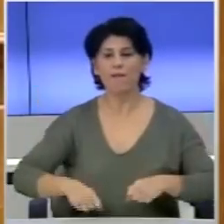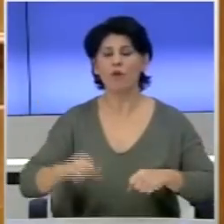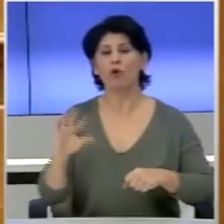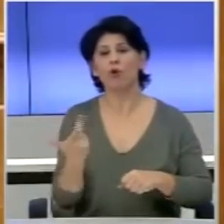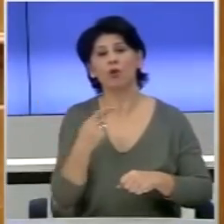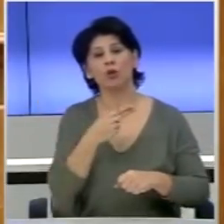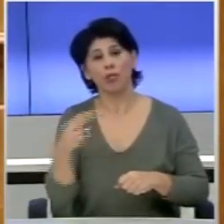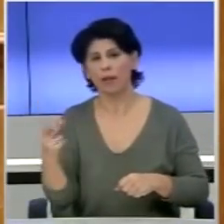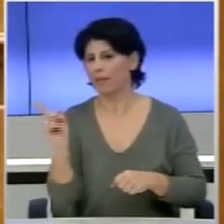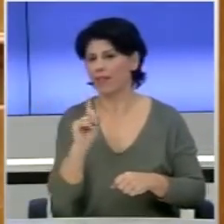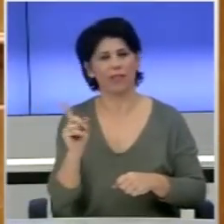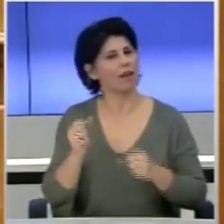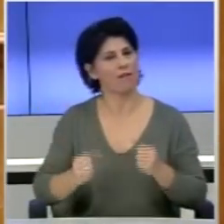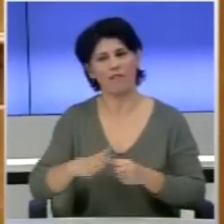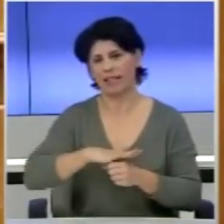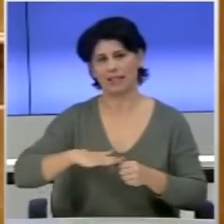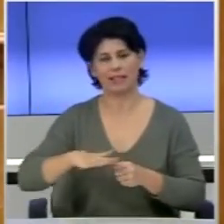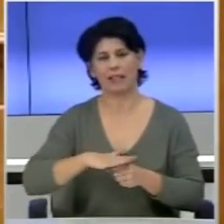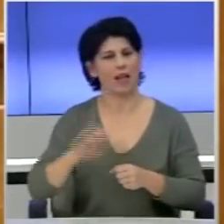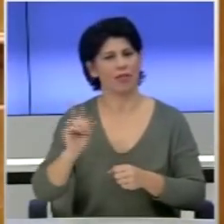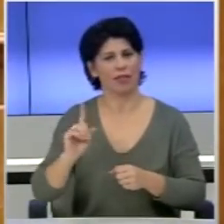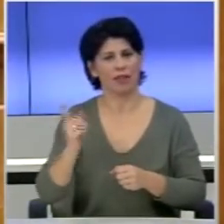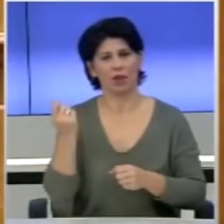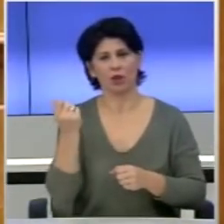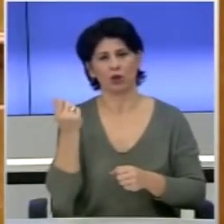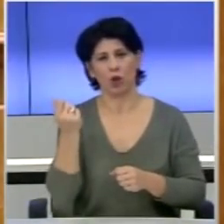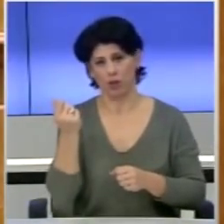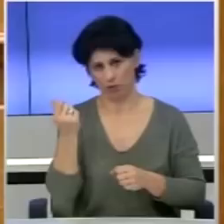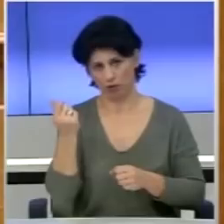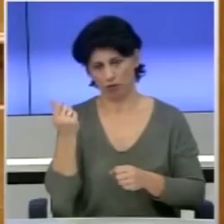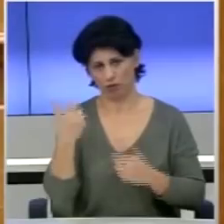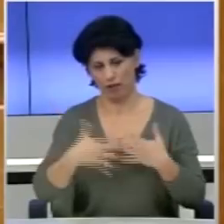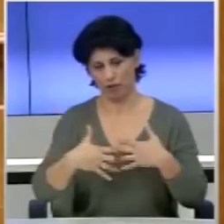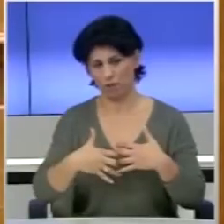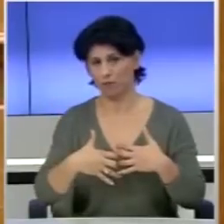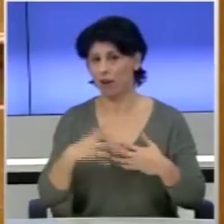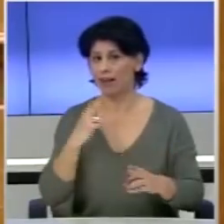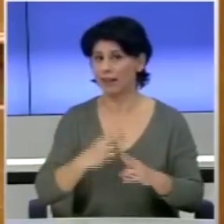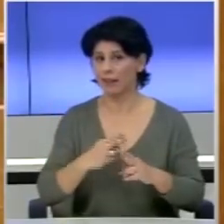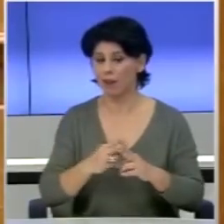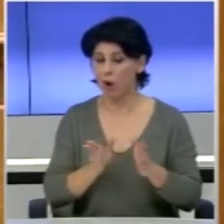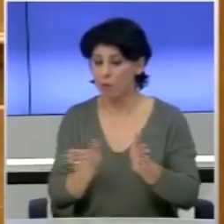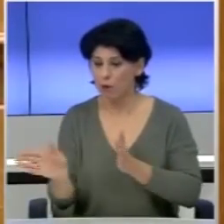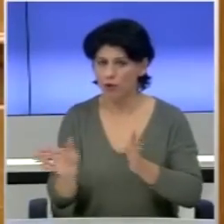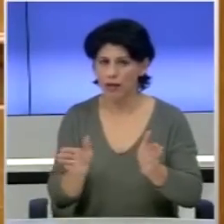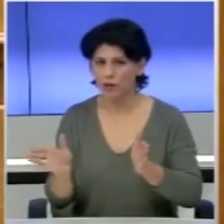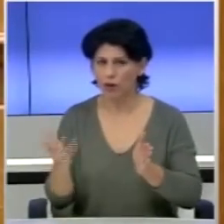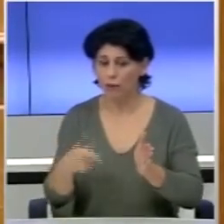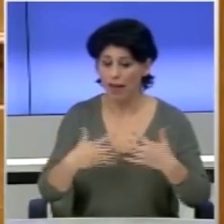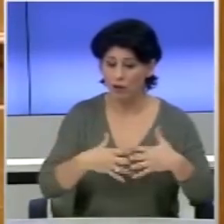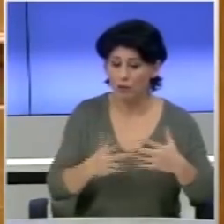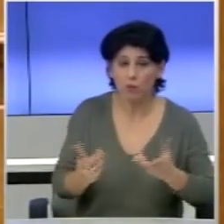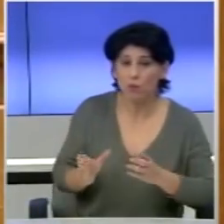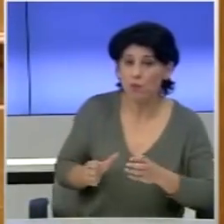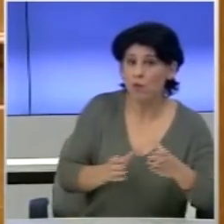το θέμα δεν είναι βασικά μόνο το ύψος των εξοπλισμών, αλλά κυρίως ο προσανατολισμός αυτών των